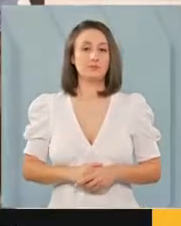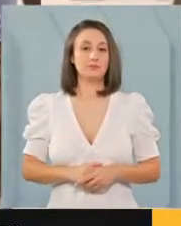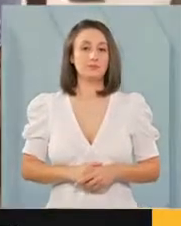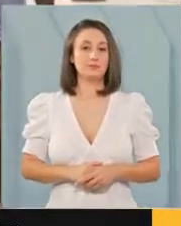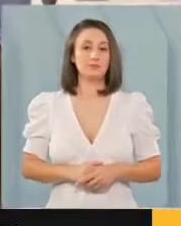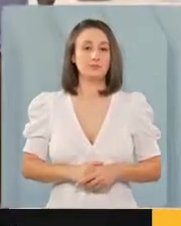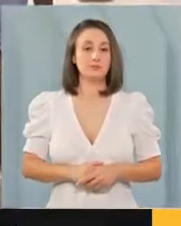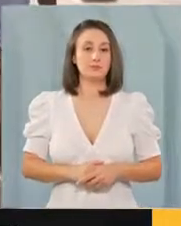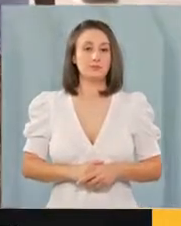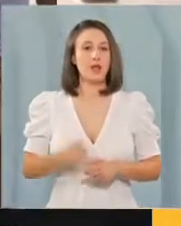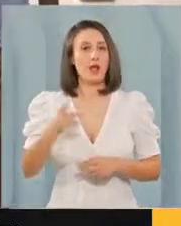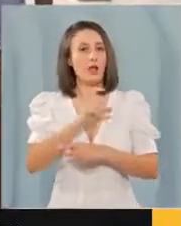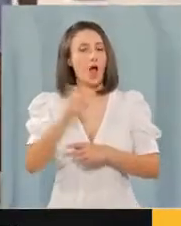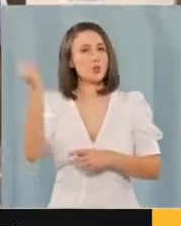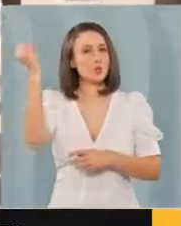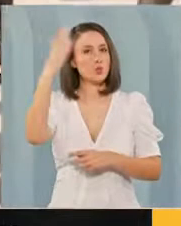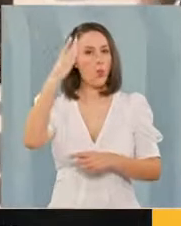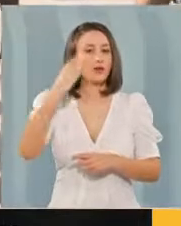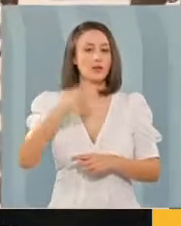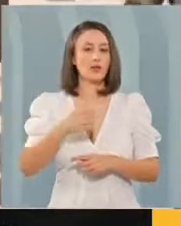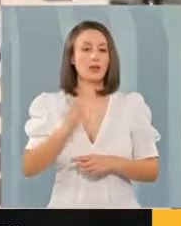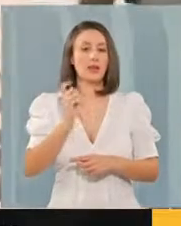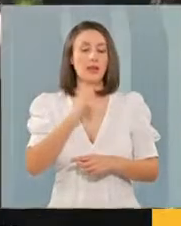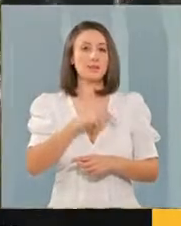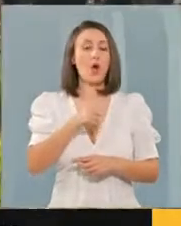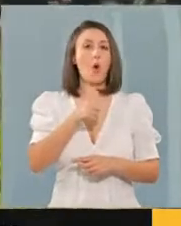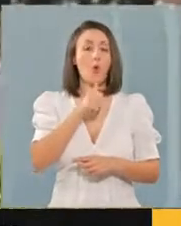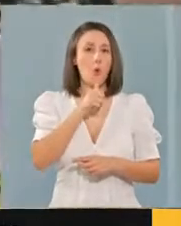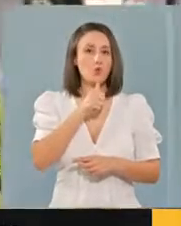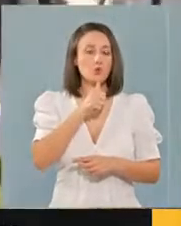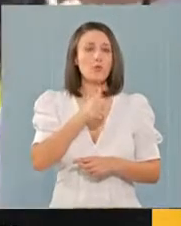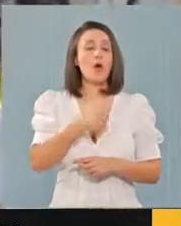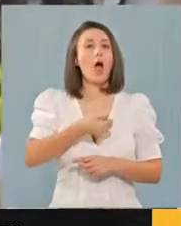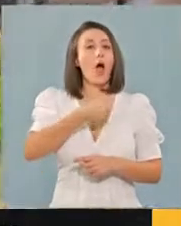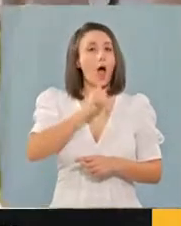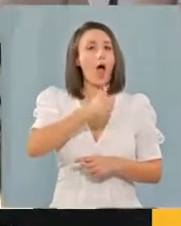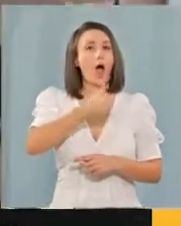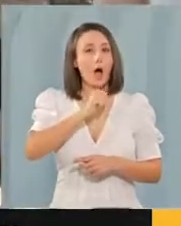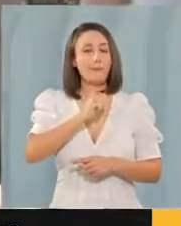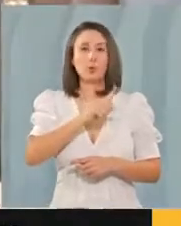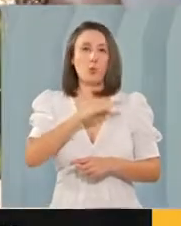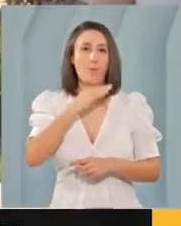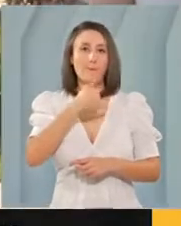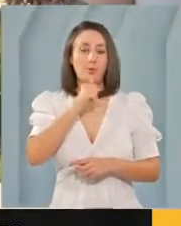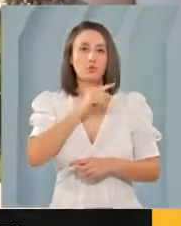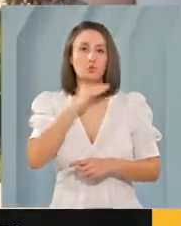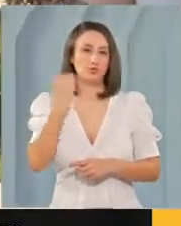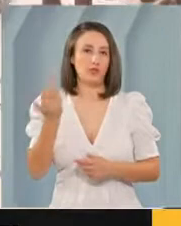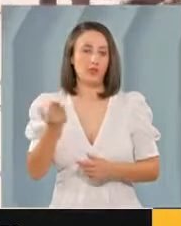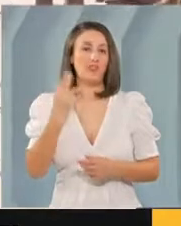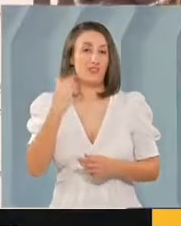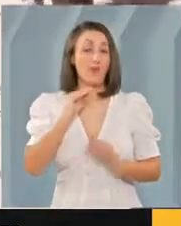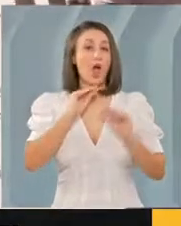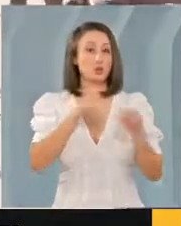cazuri de insolație au provenit de la lipsa consumului de apă în cantități suficiente. O femeie a ajuns